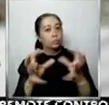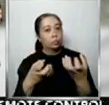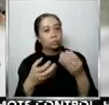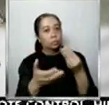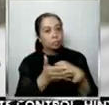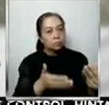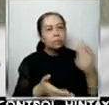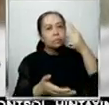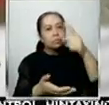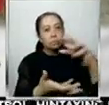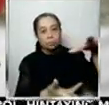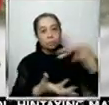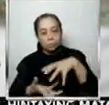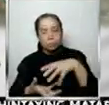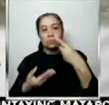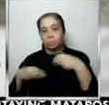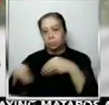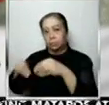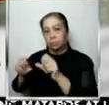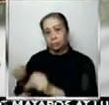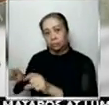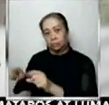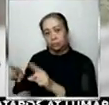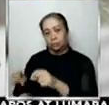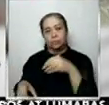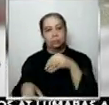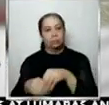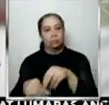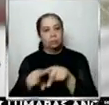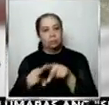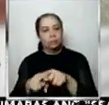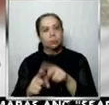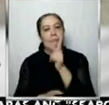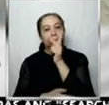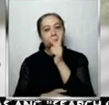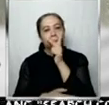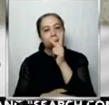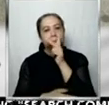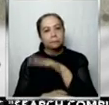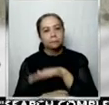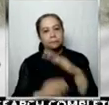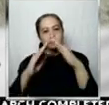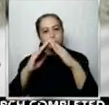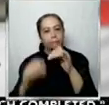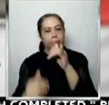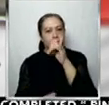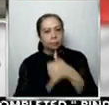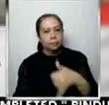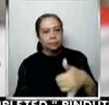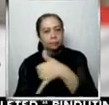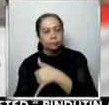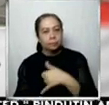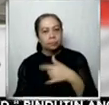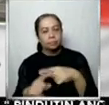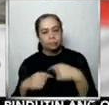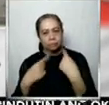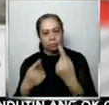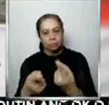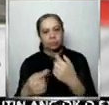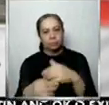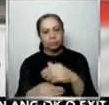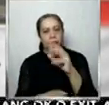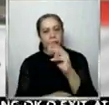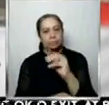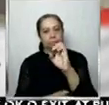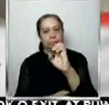para magbenta ng alak. Sa loob lang din ng pribadong residence, pwedeng mag-inuman habang ipinatutupad ang